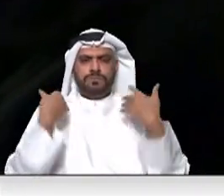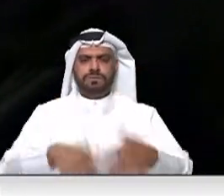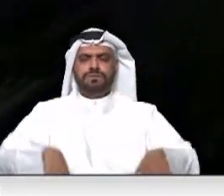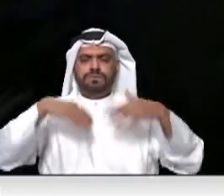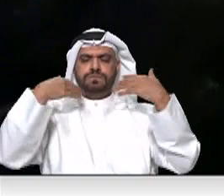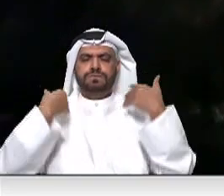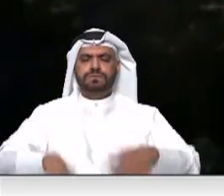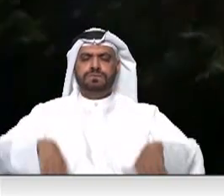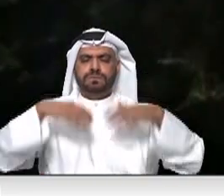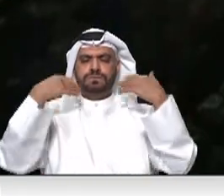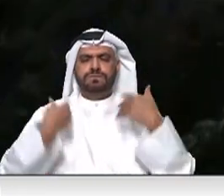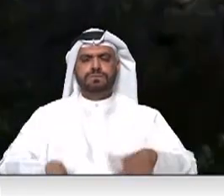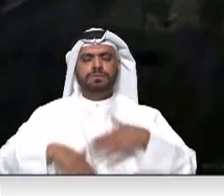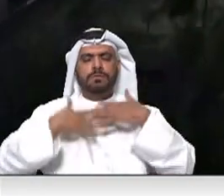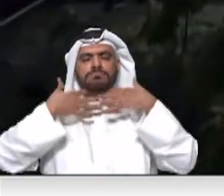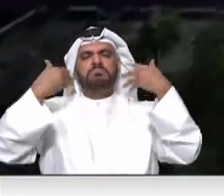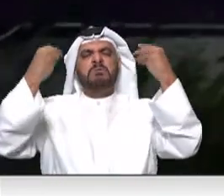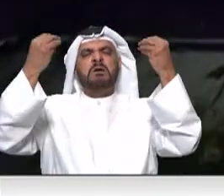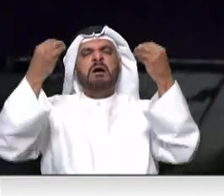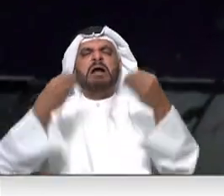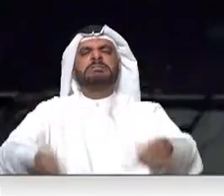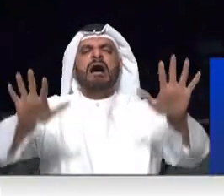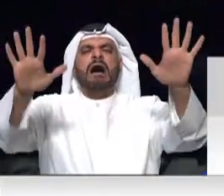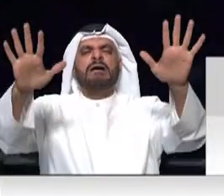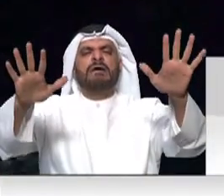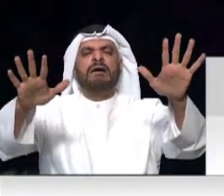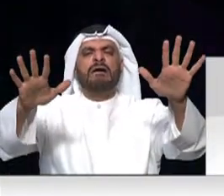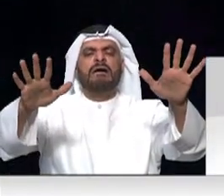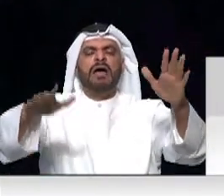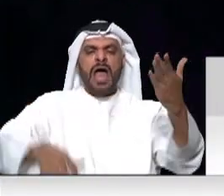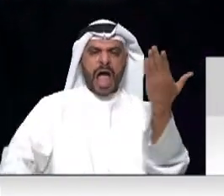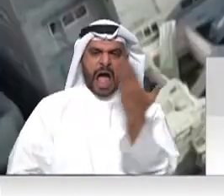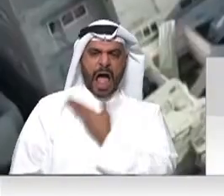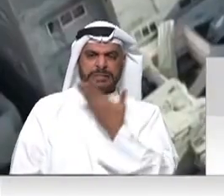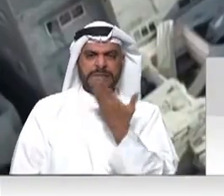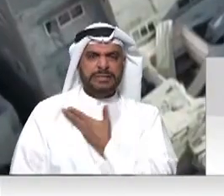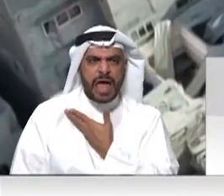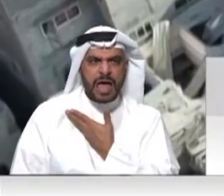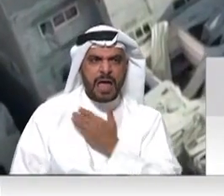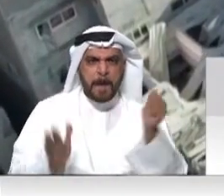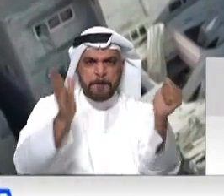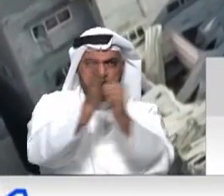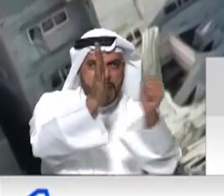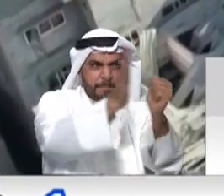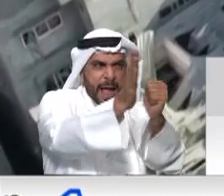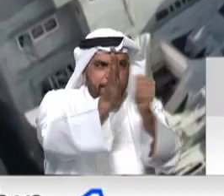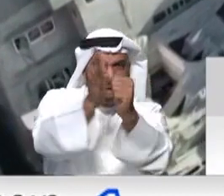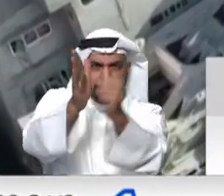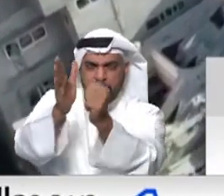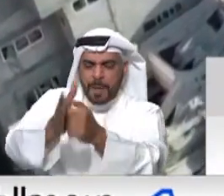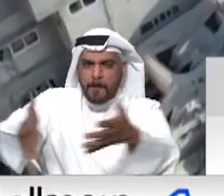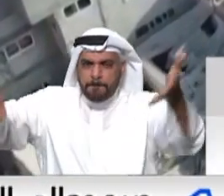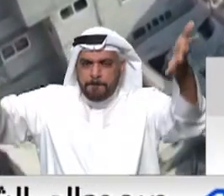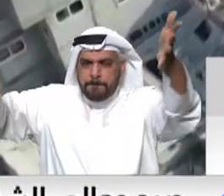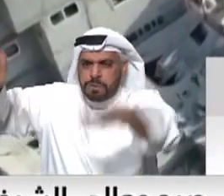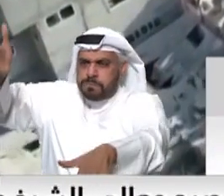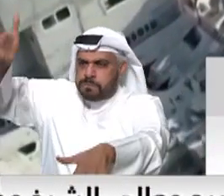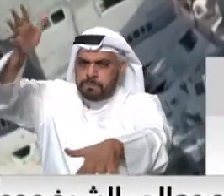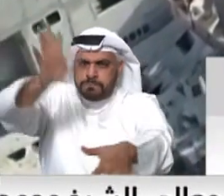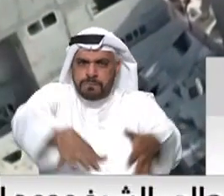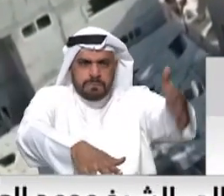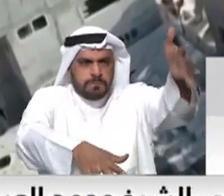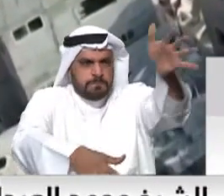غزة الجريحة لتبدو كأنها لم تغنى أبدا، والغزاويون